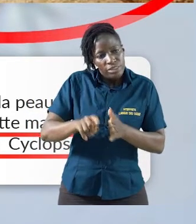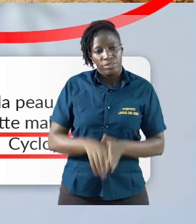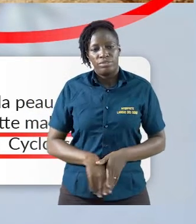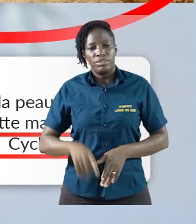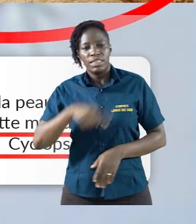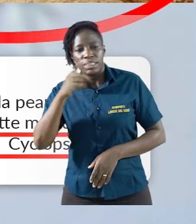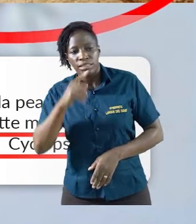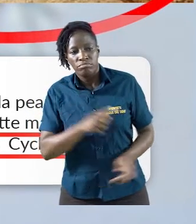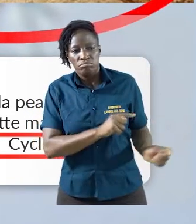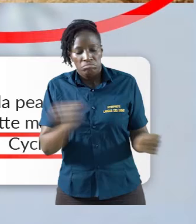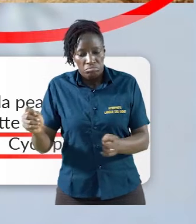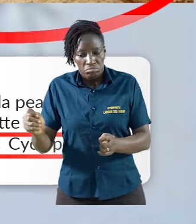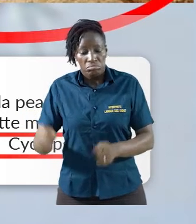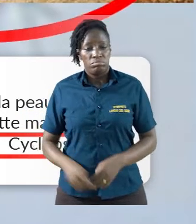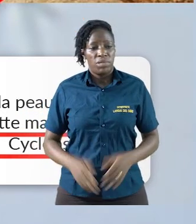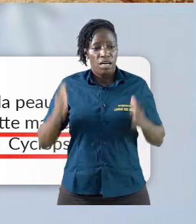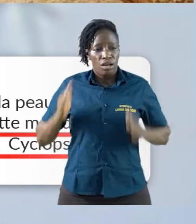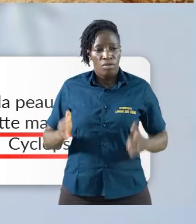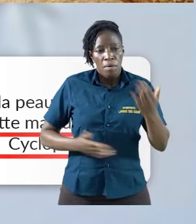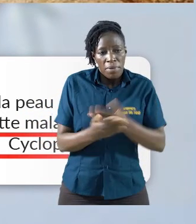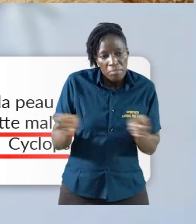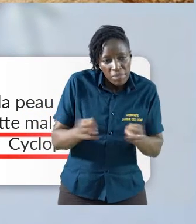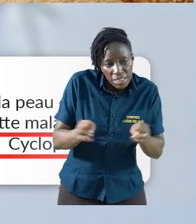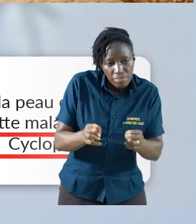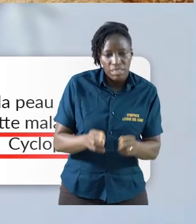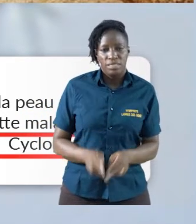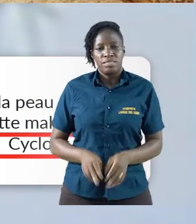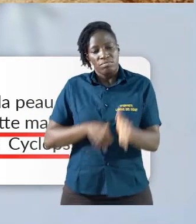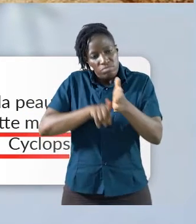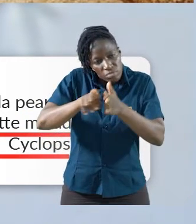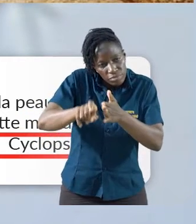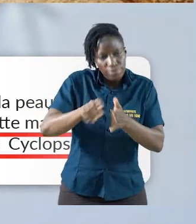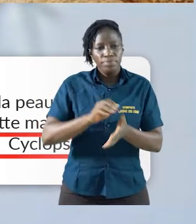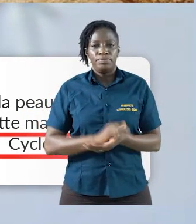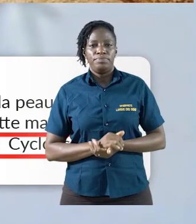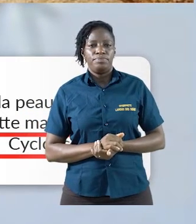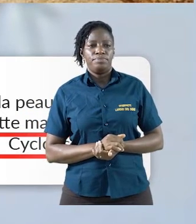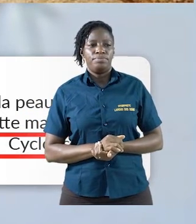d'eau contenant de petits crustacés appelés cyclopes.